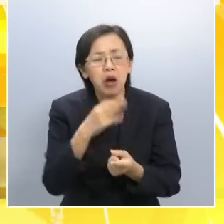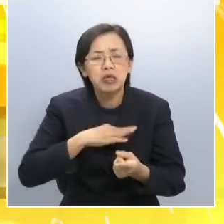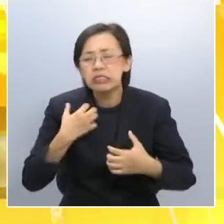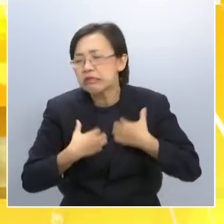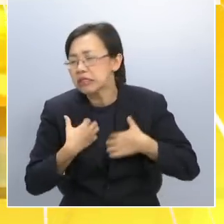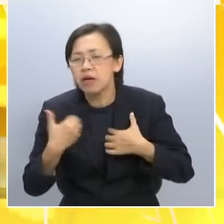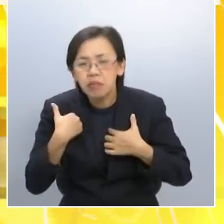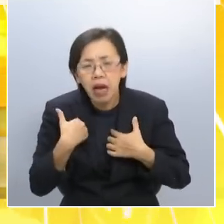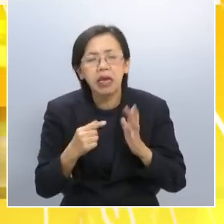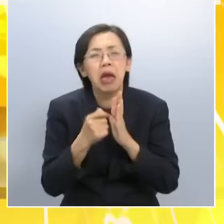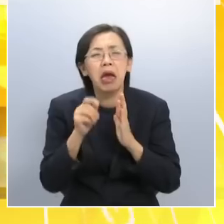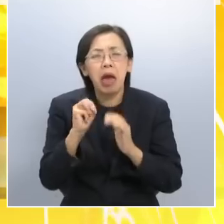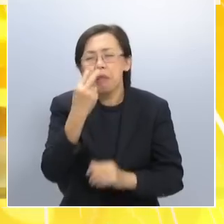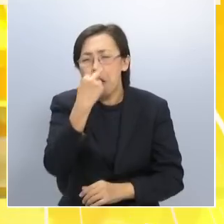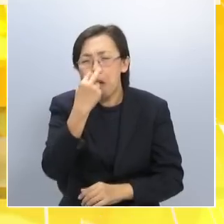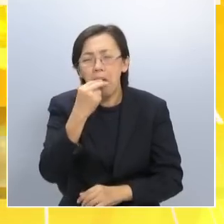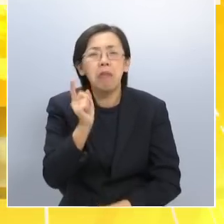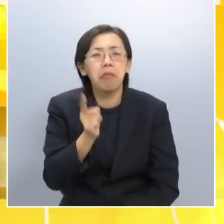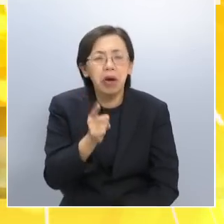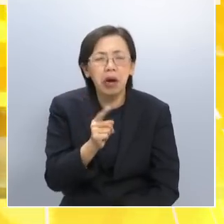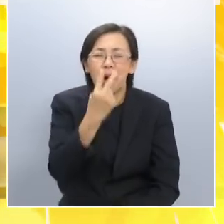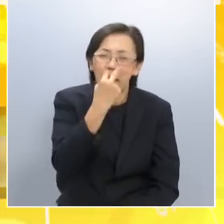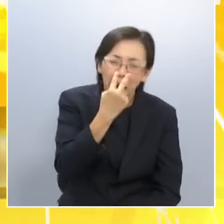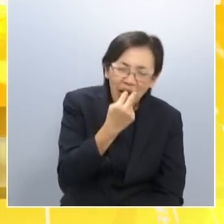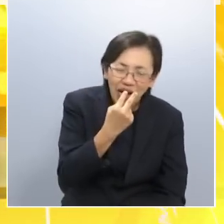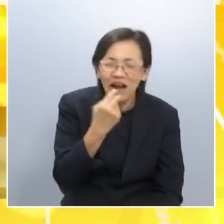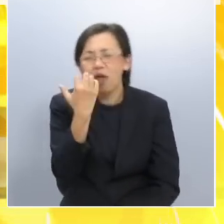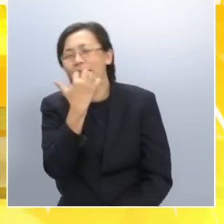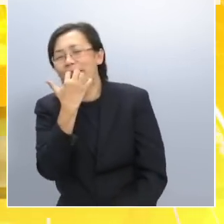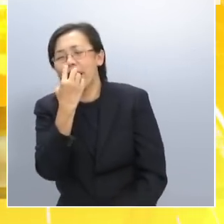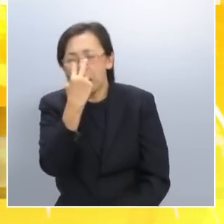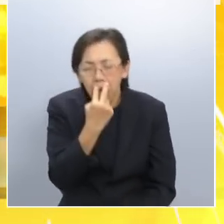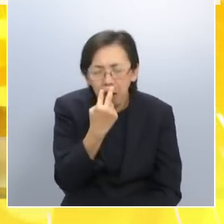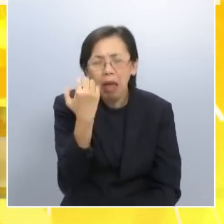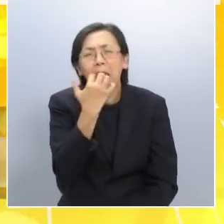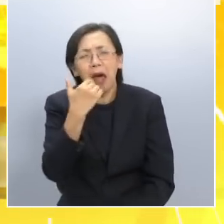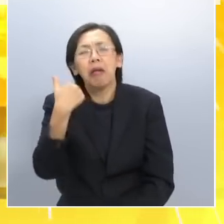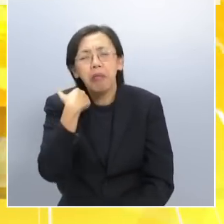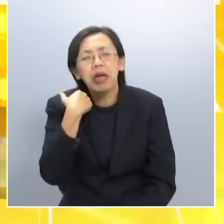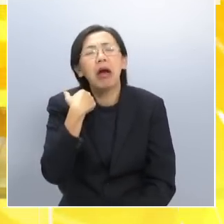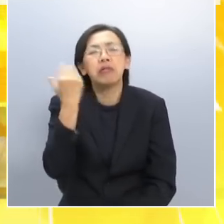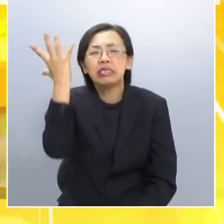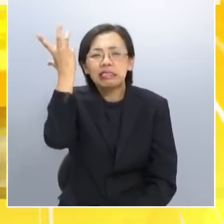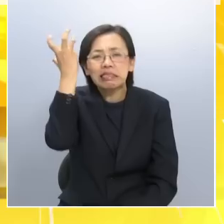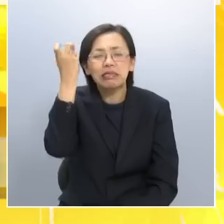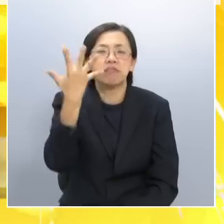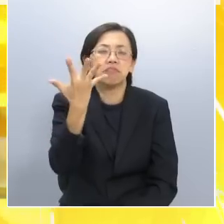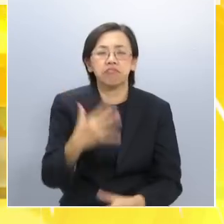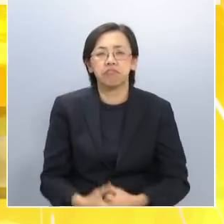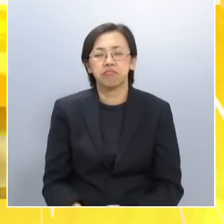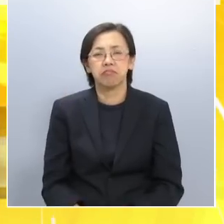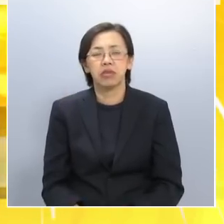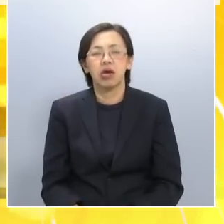นี้เขาก็ร้องไห้เหมือนเดิมร้องไห้บ้างหัวเราะบ้างนะครับก็ไม่มีความเครียดนะครับนะ นี่